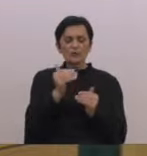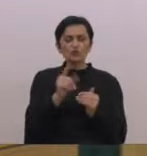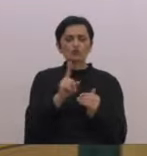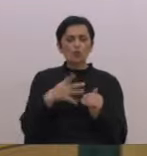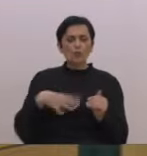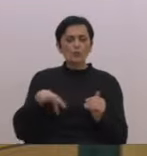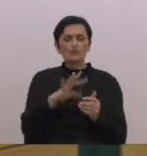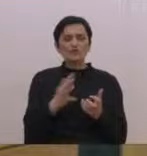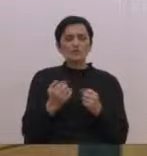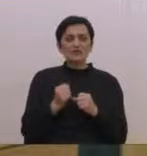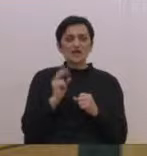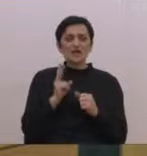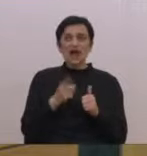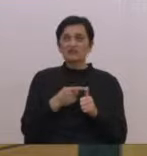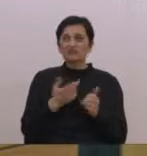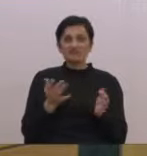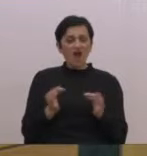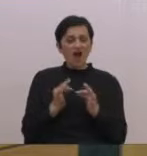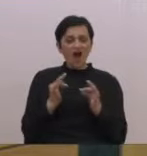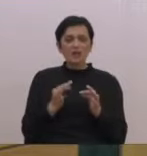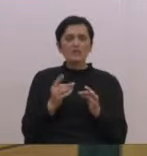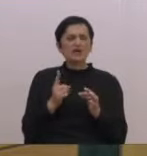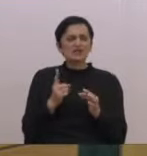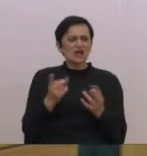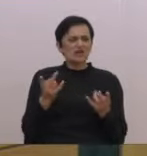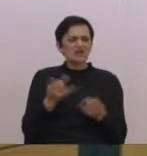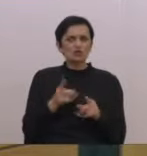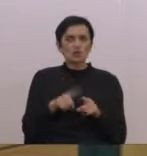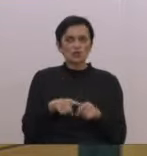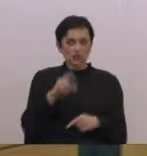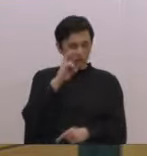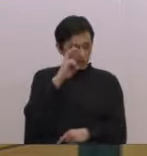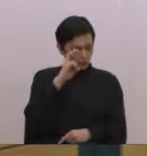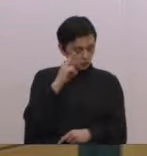migos candidatii status. Arafe. Mașina rasa ciroi, asa tkhelis.